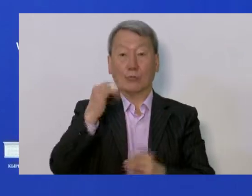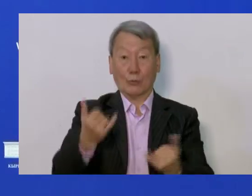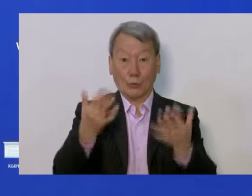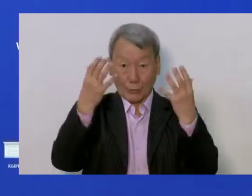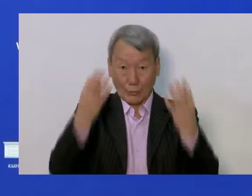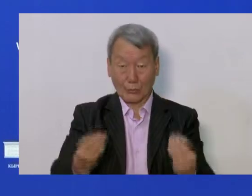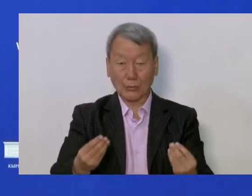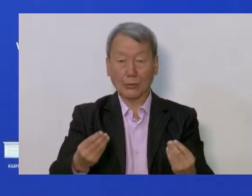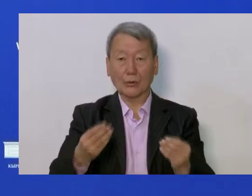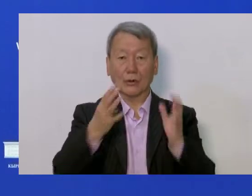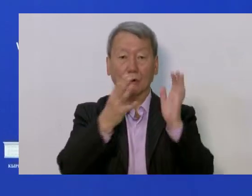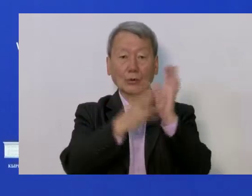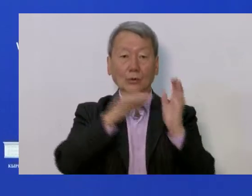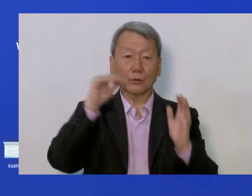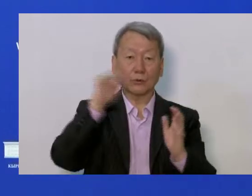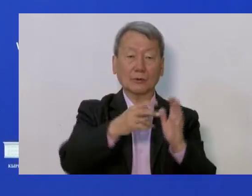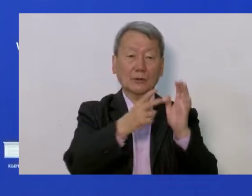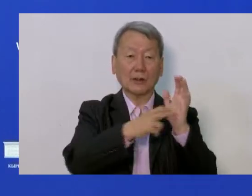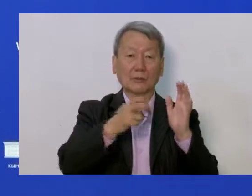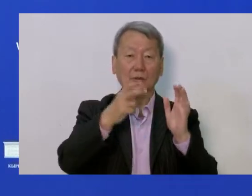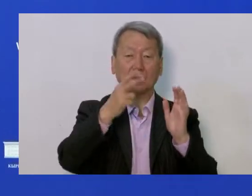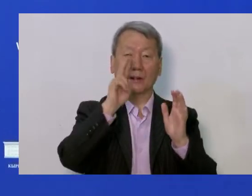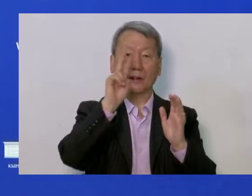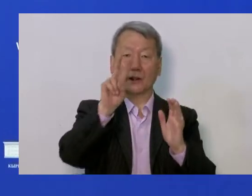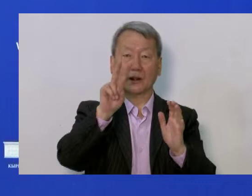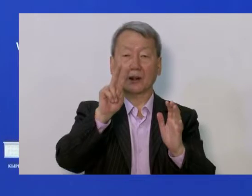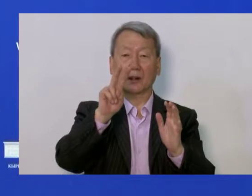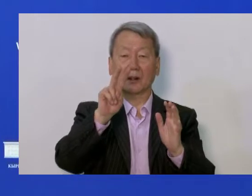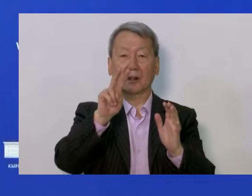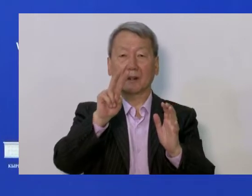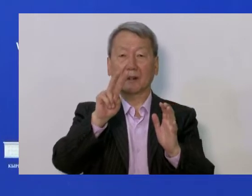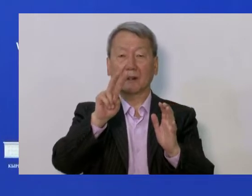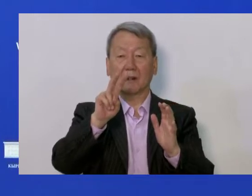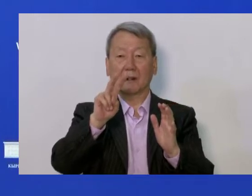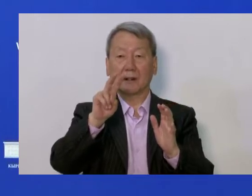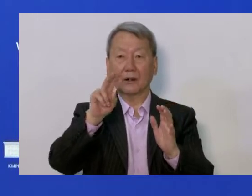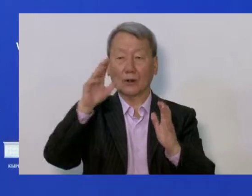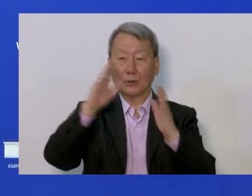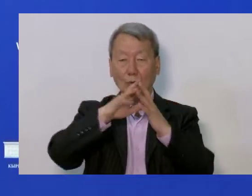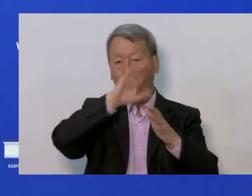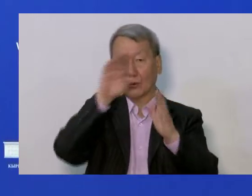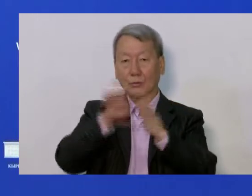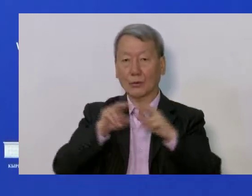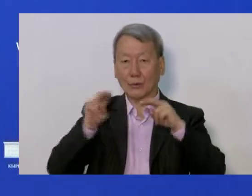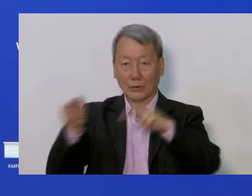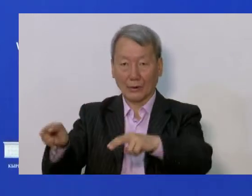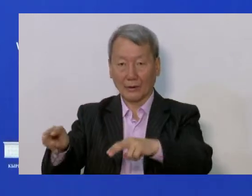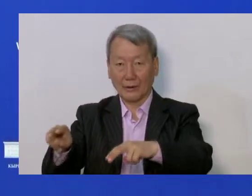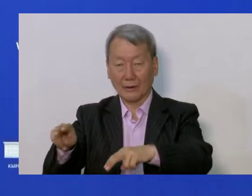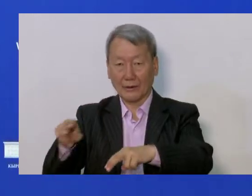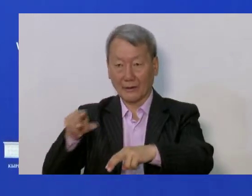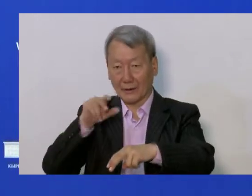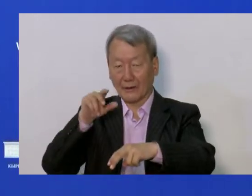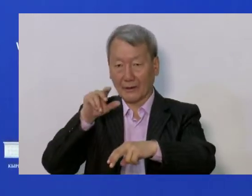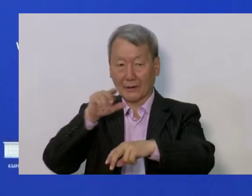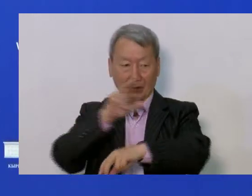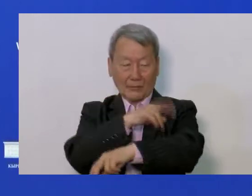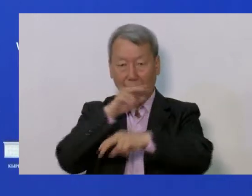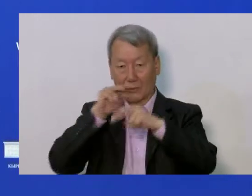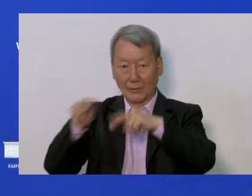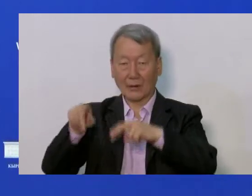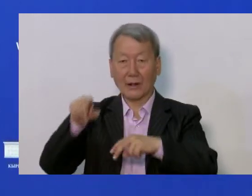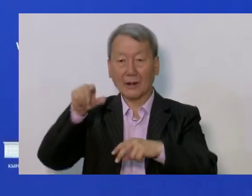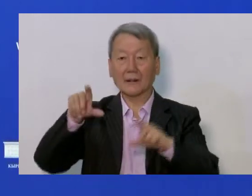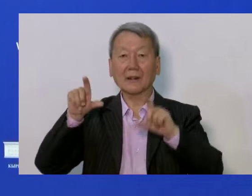Бүгүнкү күндө 9272 адам үй карантинде медициналык көзөмөлдүн алдында туруп атат.